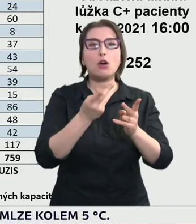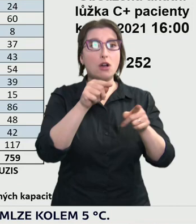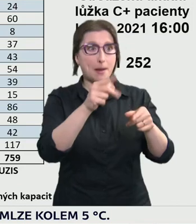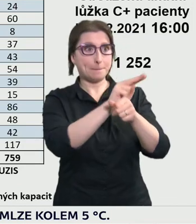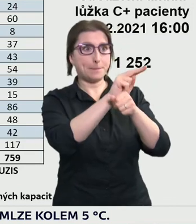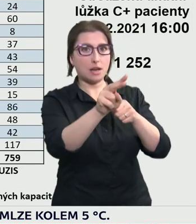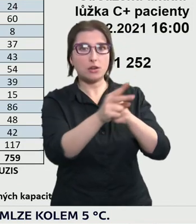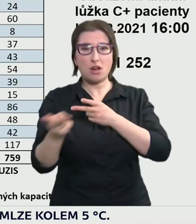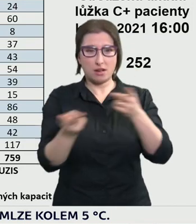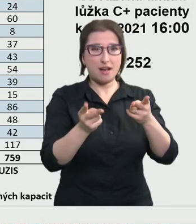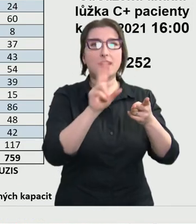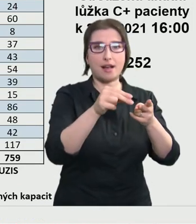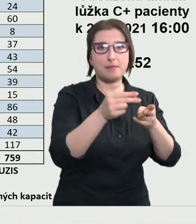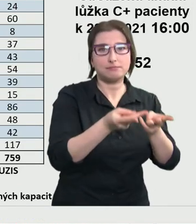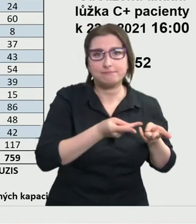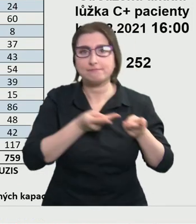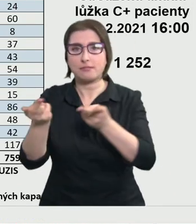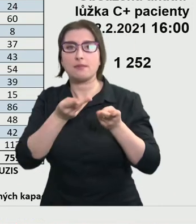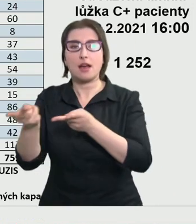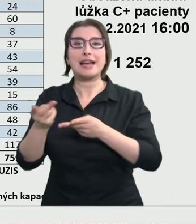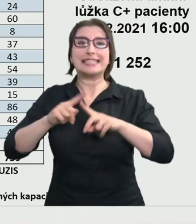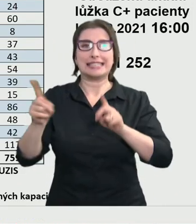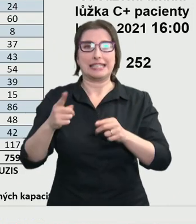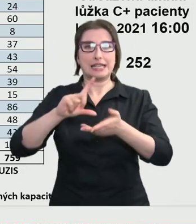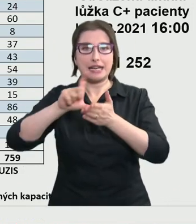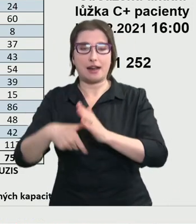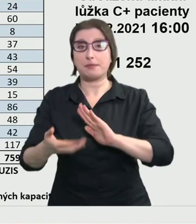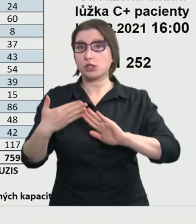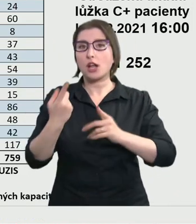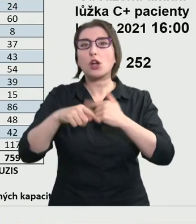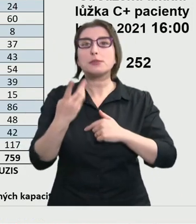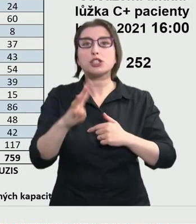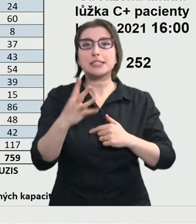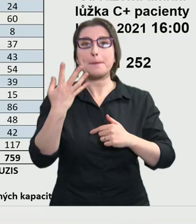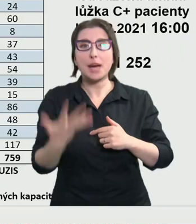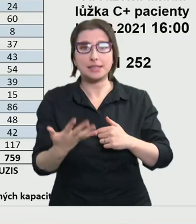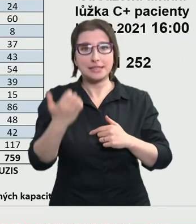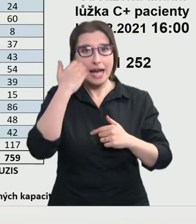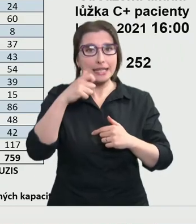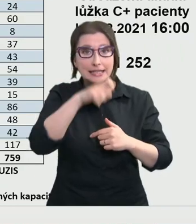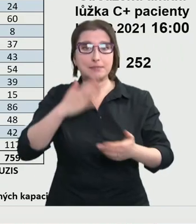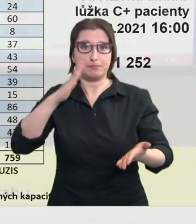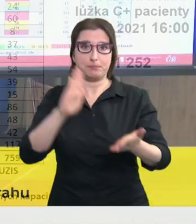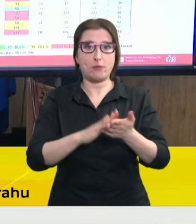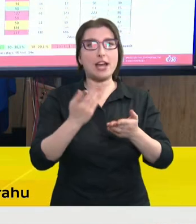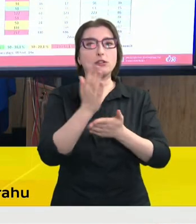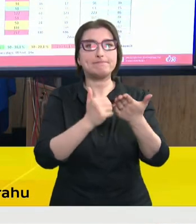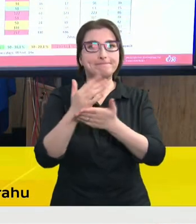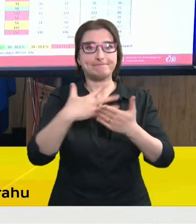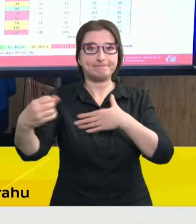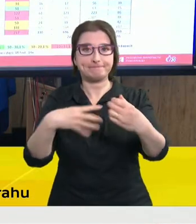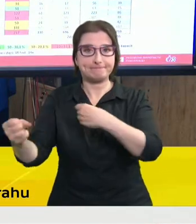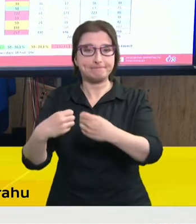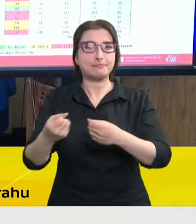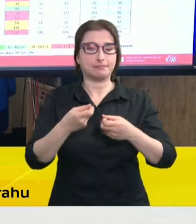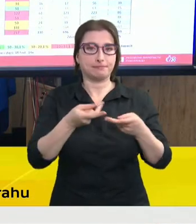než 400, myslím, že to číslo se blíží 450 pacientů, doslova napříč celou republikou. Ta čísla jsou